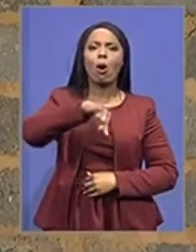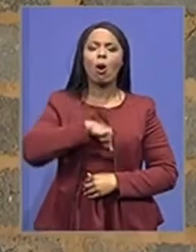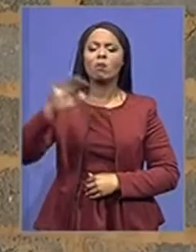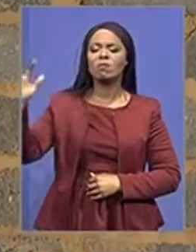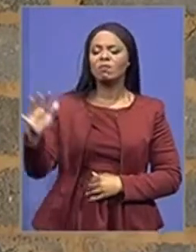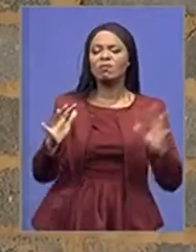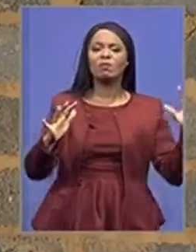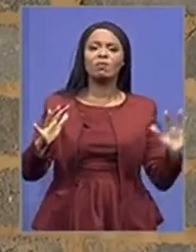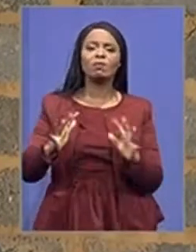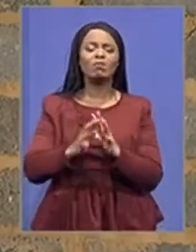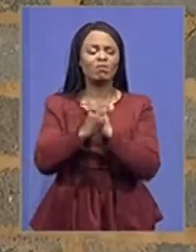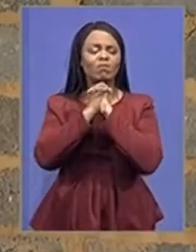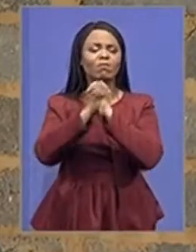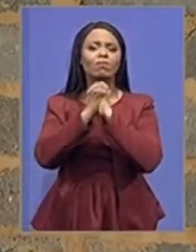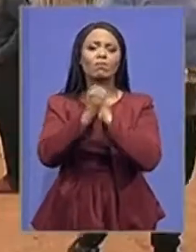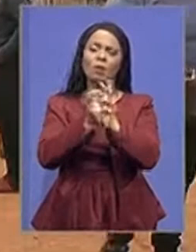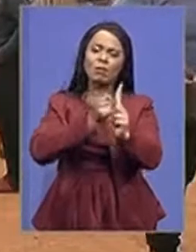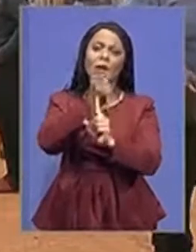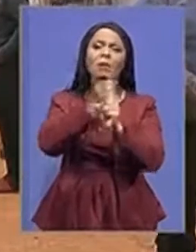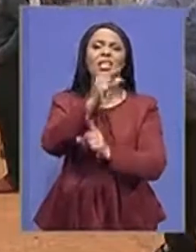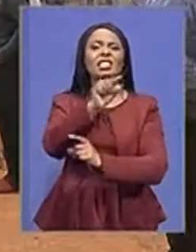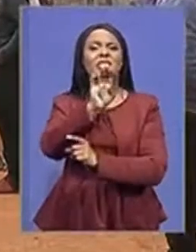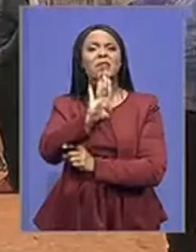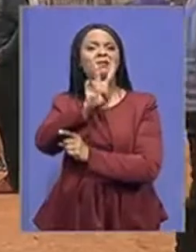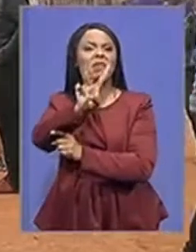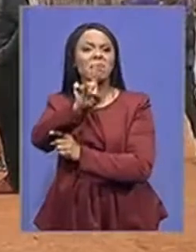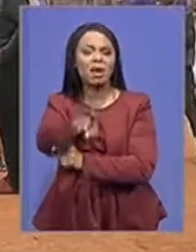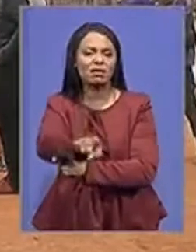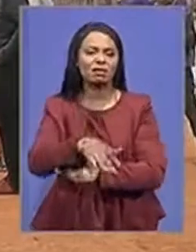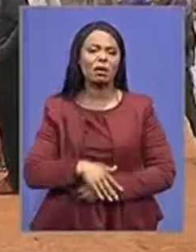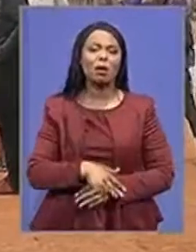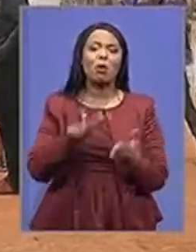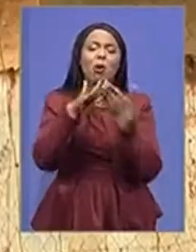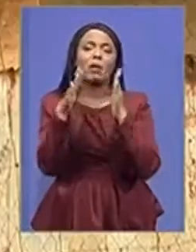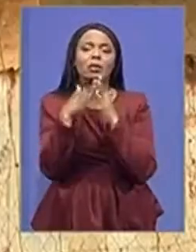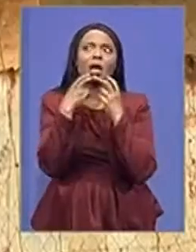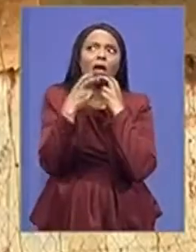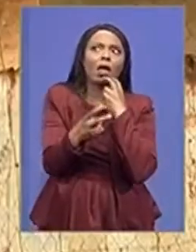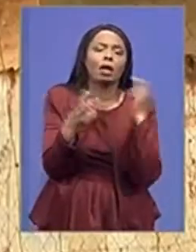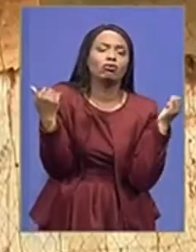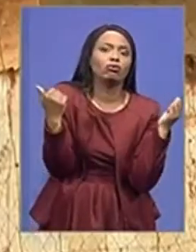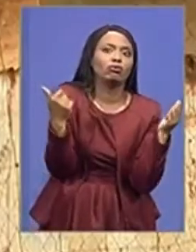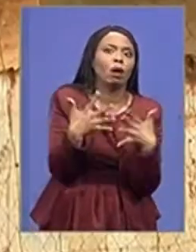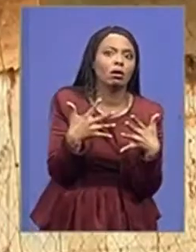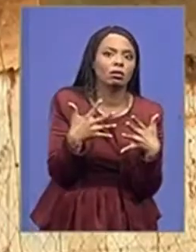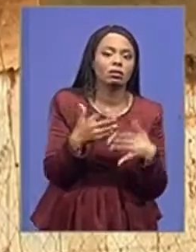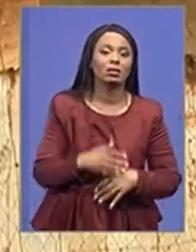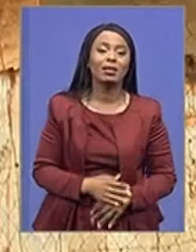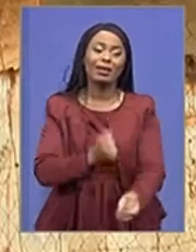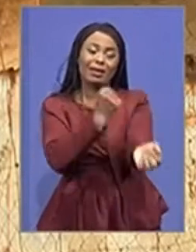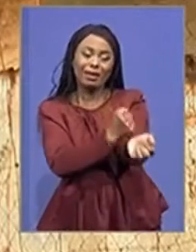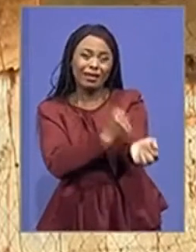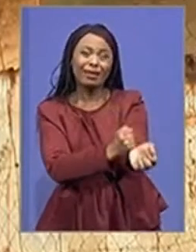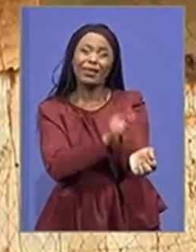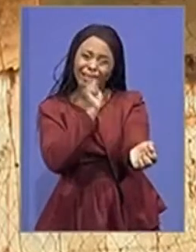re lwantshane le so se sa gender based violence. Baagi ba tshogile a ine se ka diritibatsi nka be re se mo bothateng bo re le